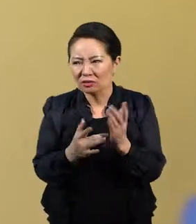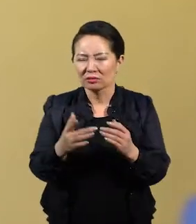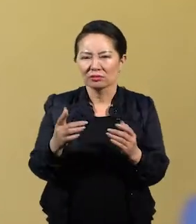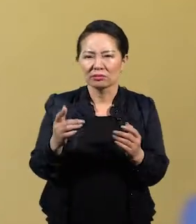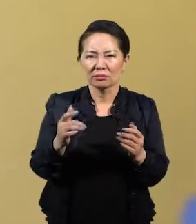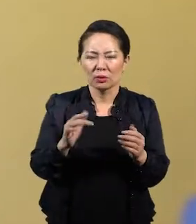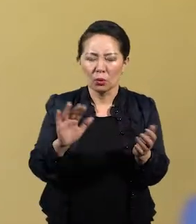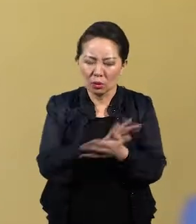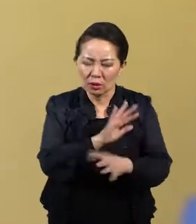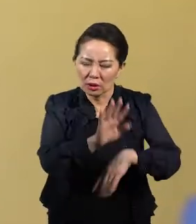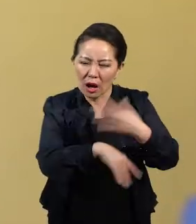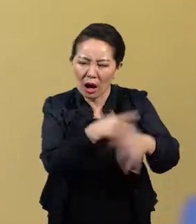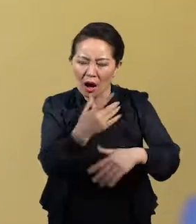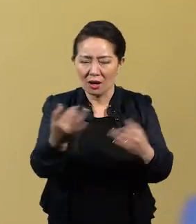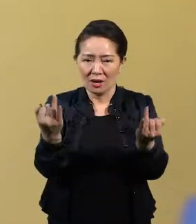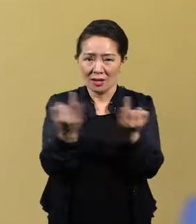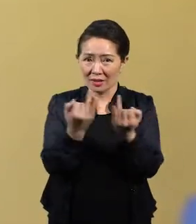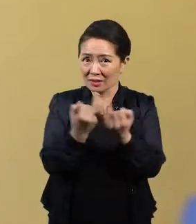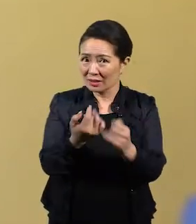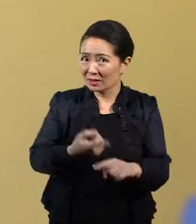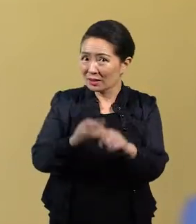нэмэгдэж байгаатай холбогдуулан